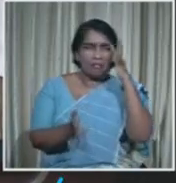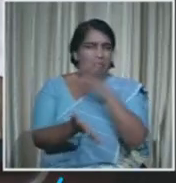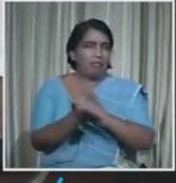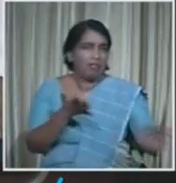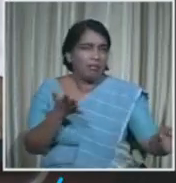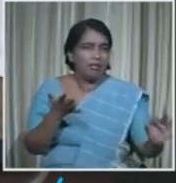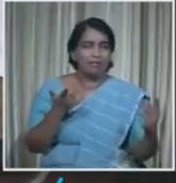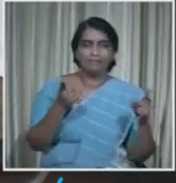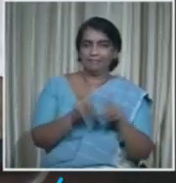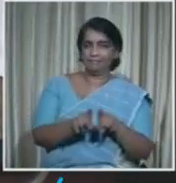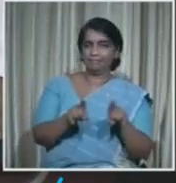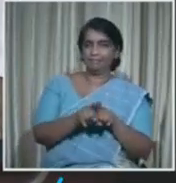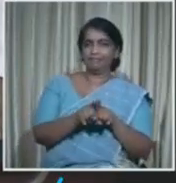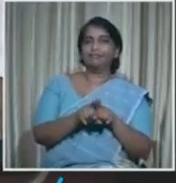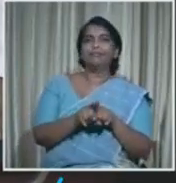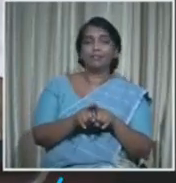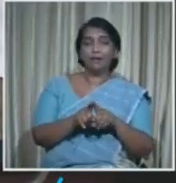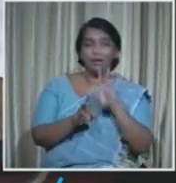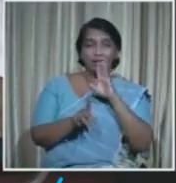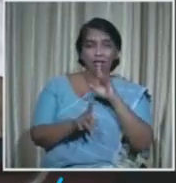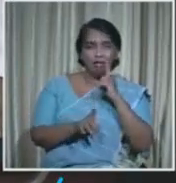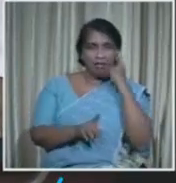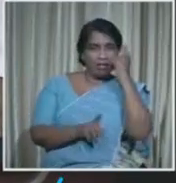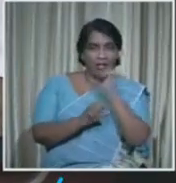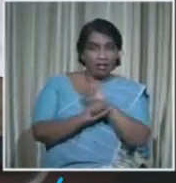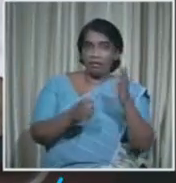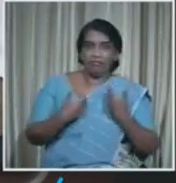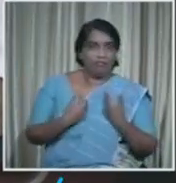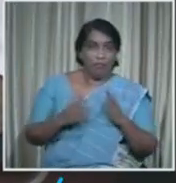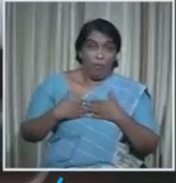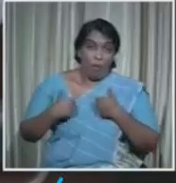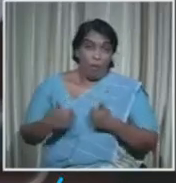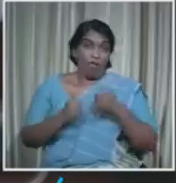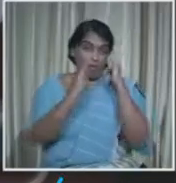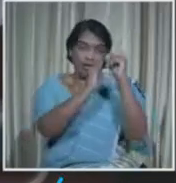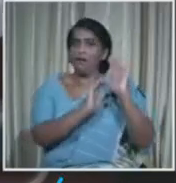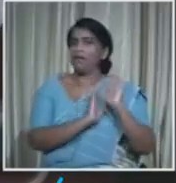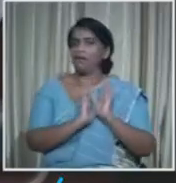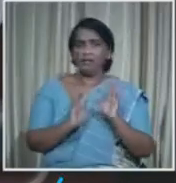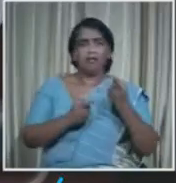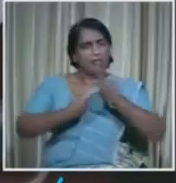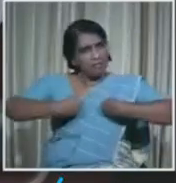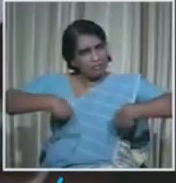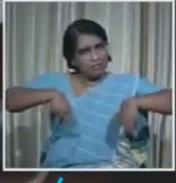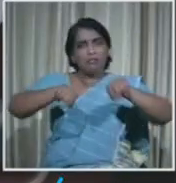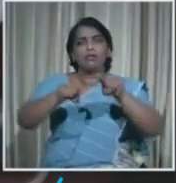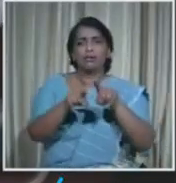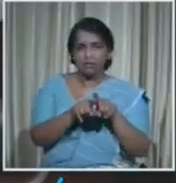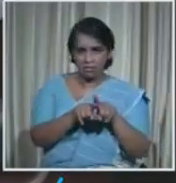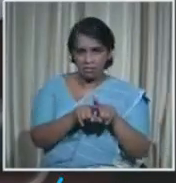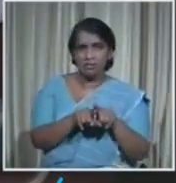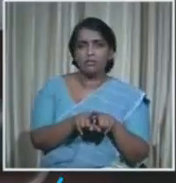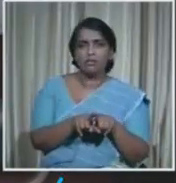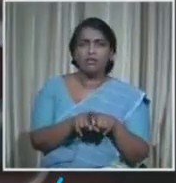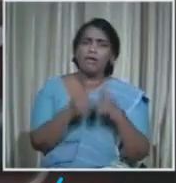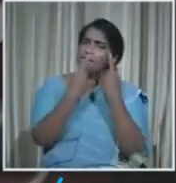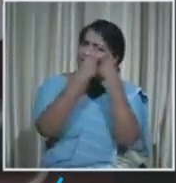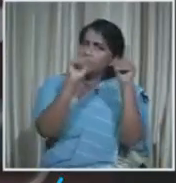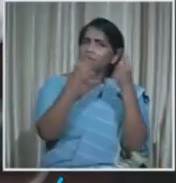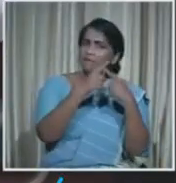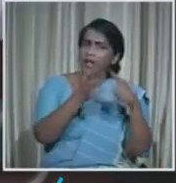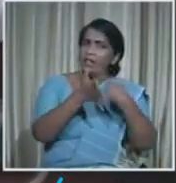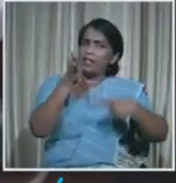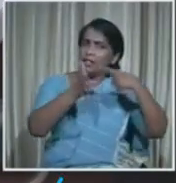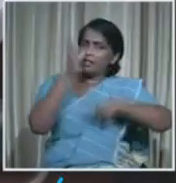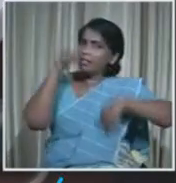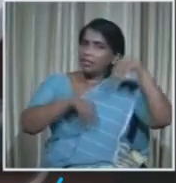එහෙම පරිණත නොවන මතයක අපි නැහැ මේ සභාවේ සිටිනවා විවිධ දේශපාලන